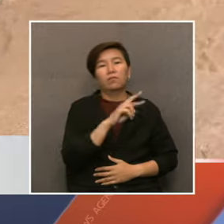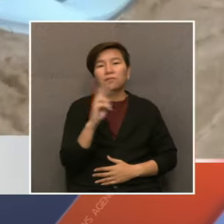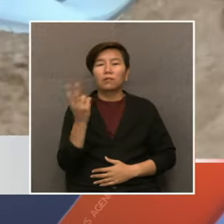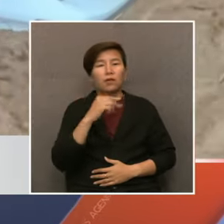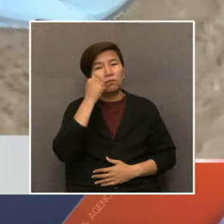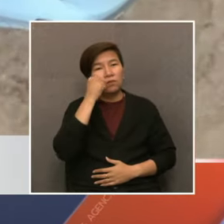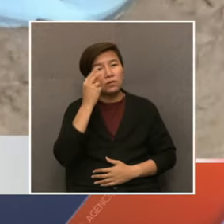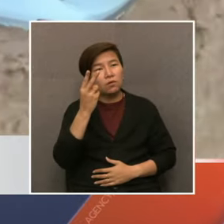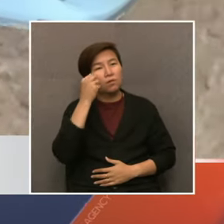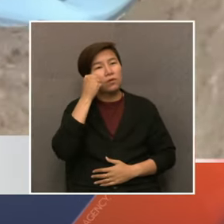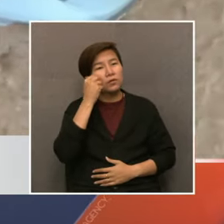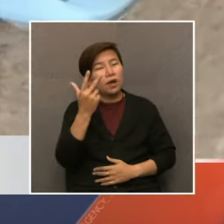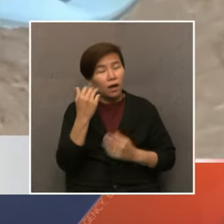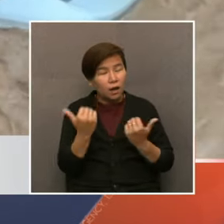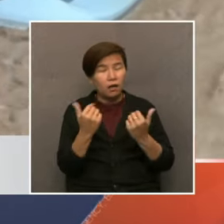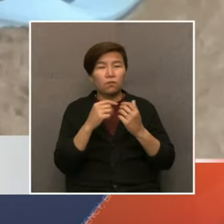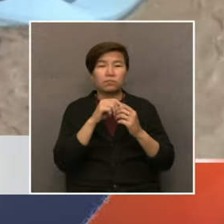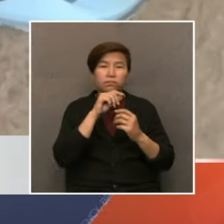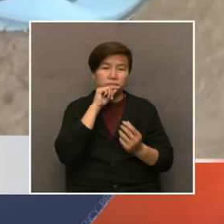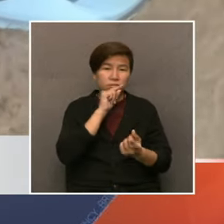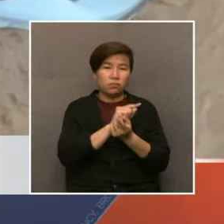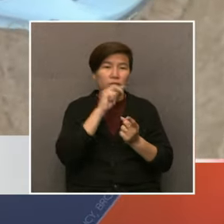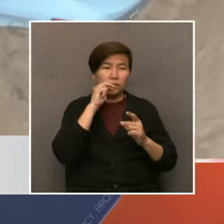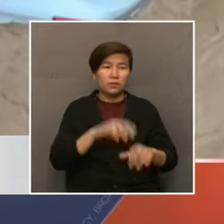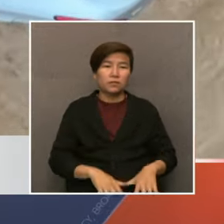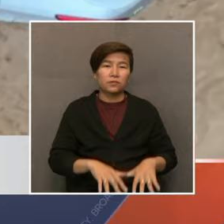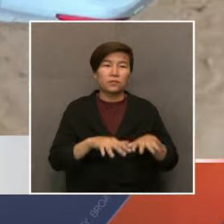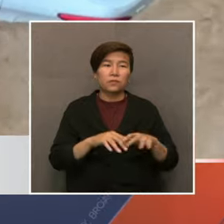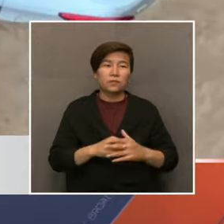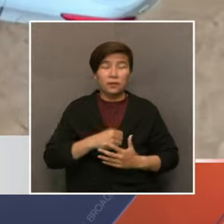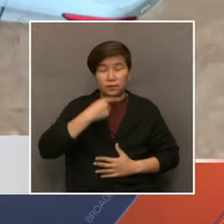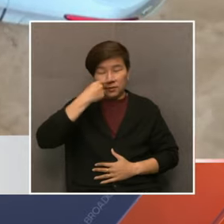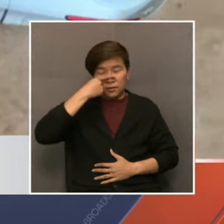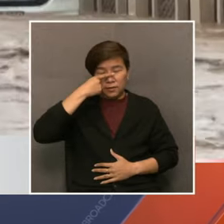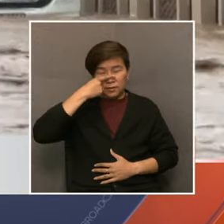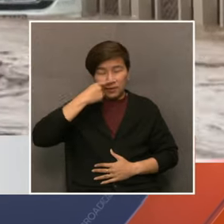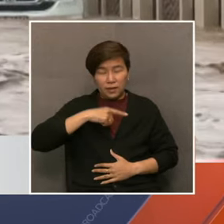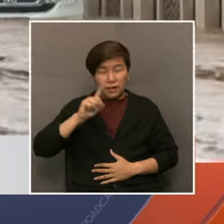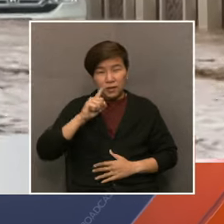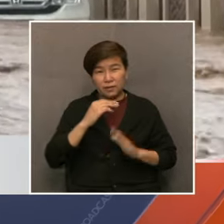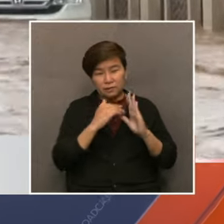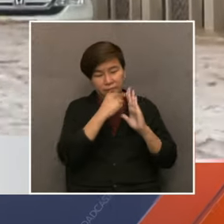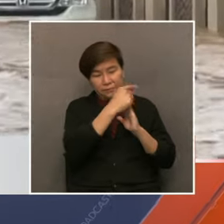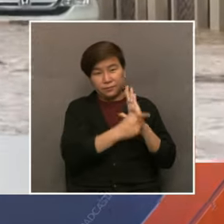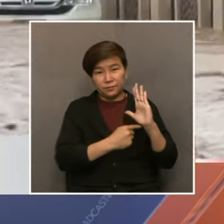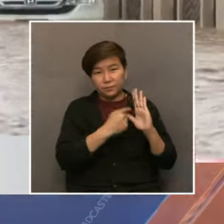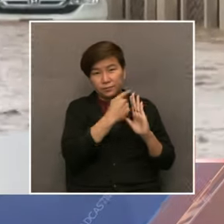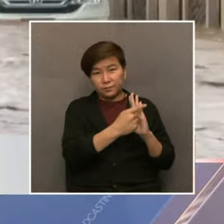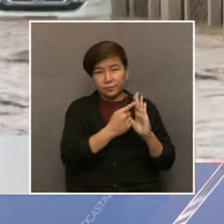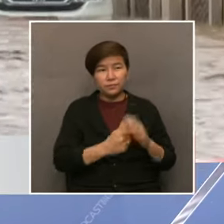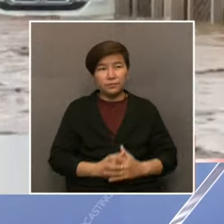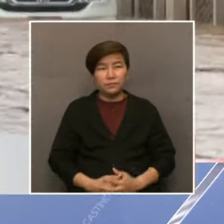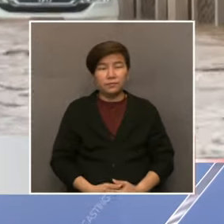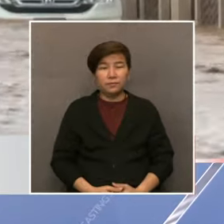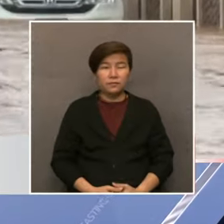ป็นเหตุให้มีน้ำท่วมในหลายพื้นที่นะครับบ้านเราเนี่ยก็เรียกว่าเน้นทางตอนบนนะครับเพราะว่าฝนส่วนใหญ่แหละ